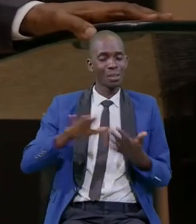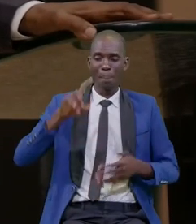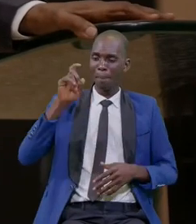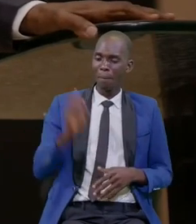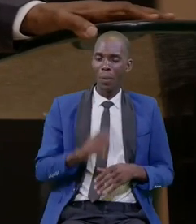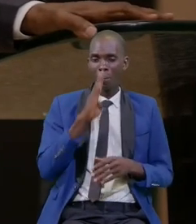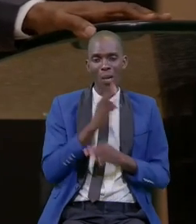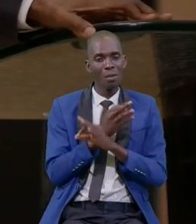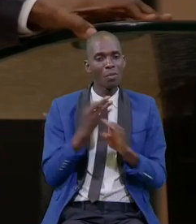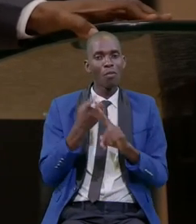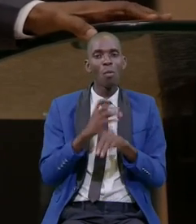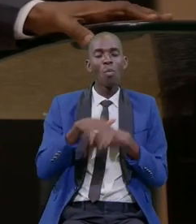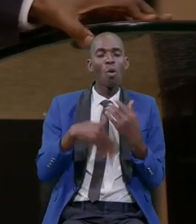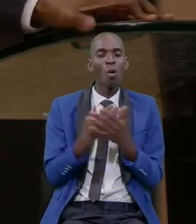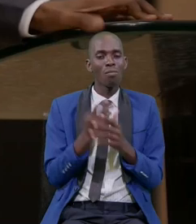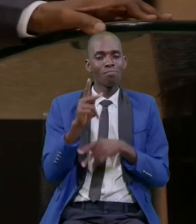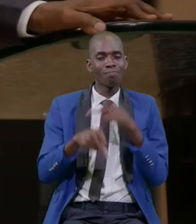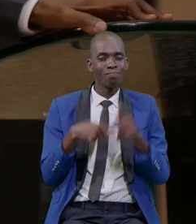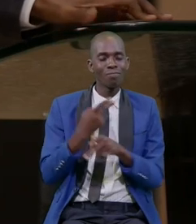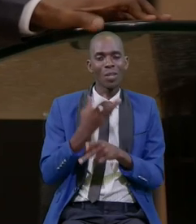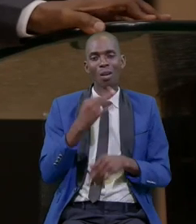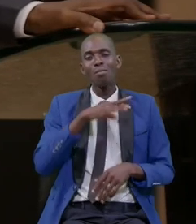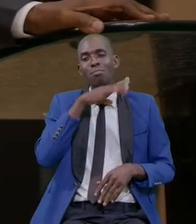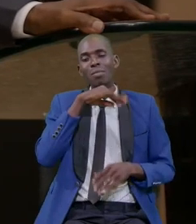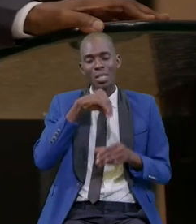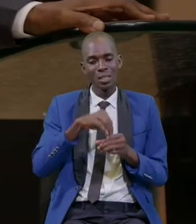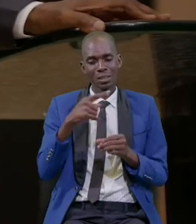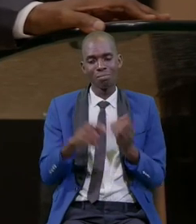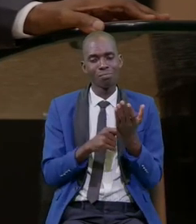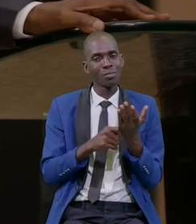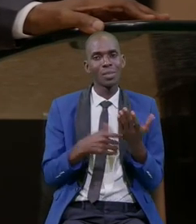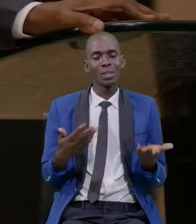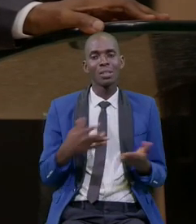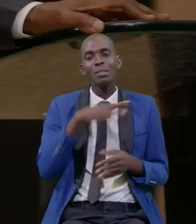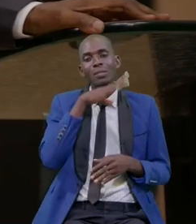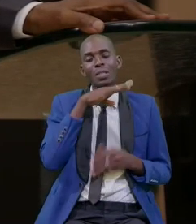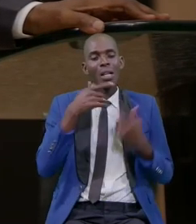de toute suie de la chair. La suie